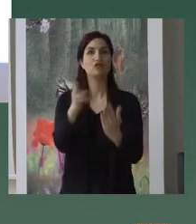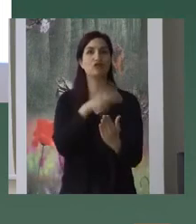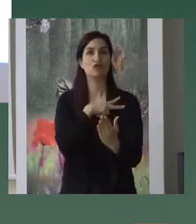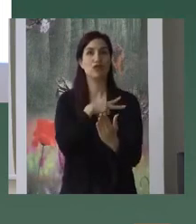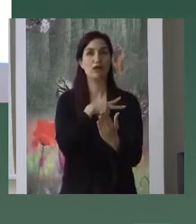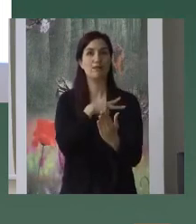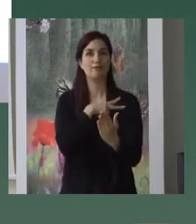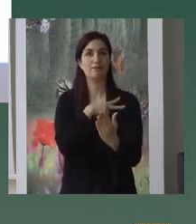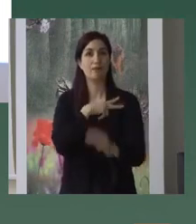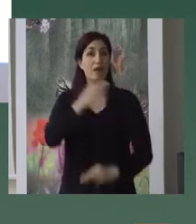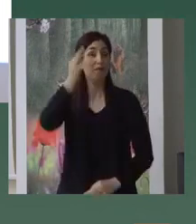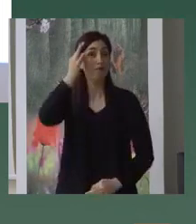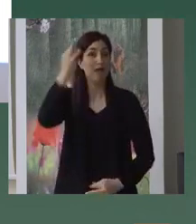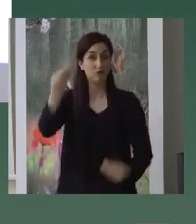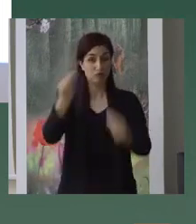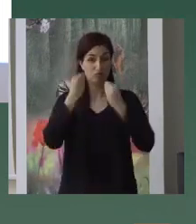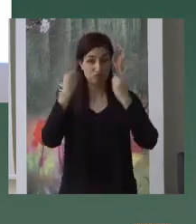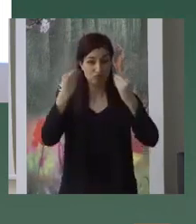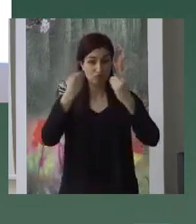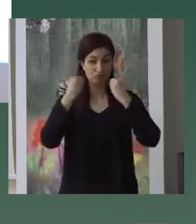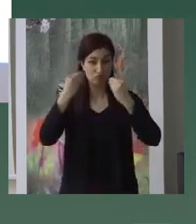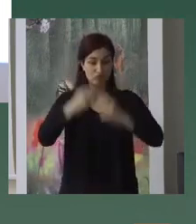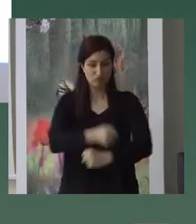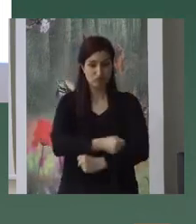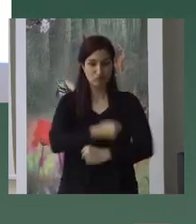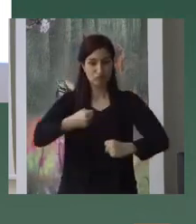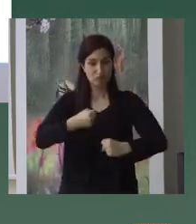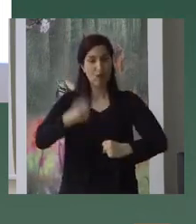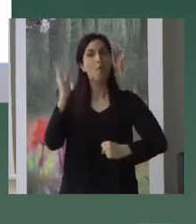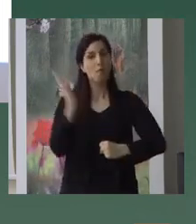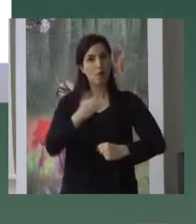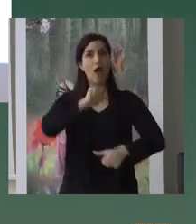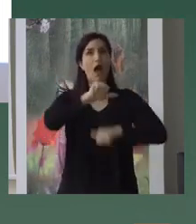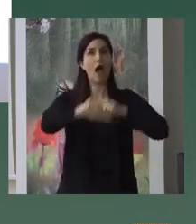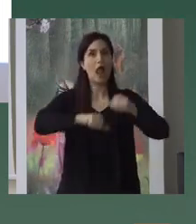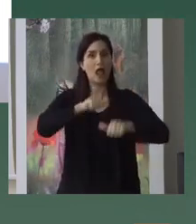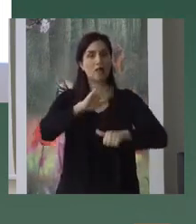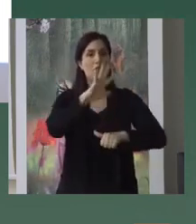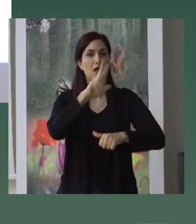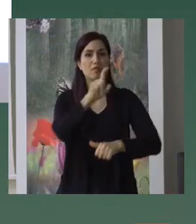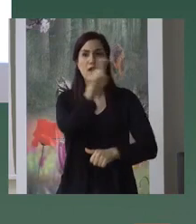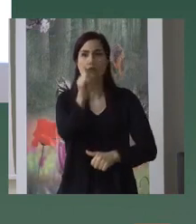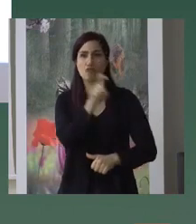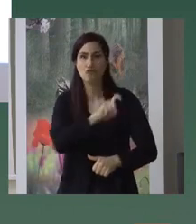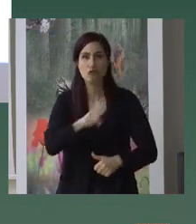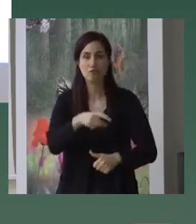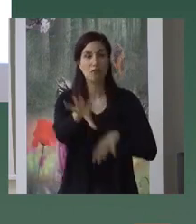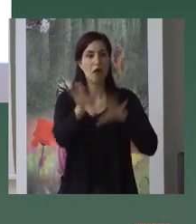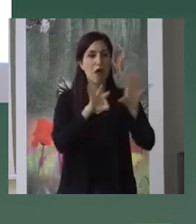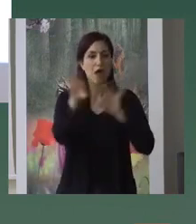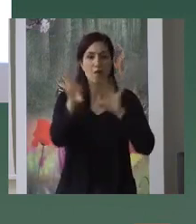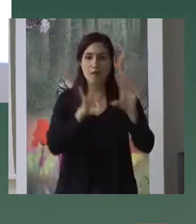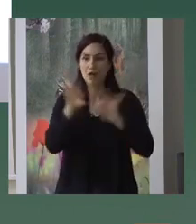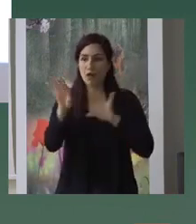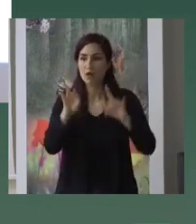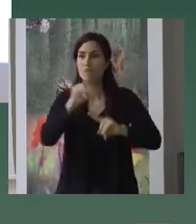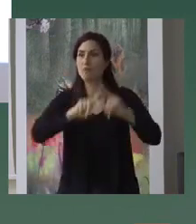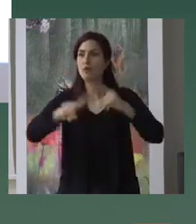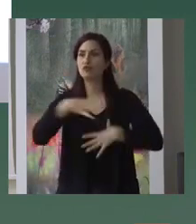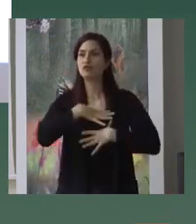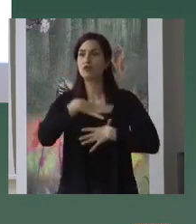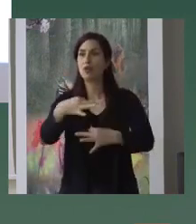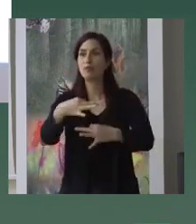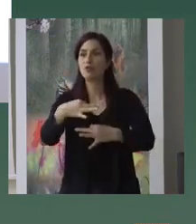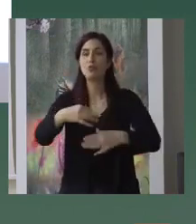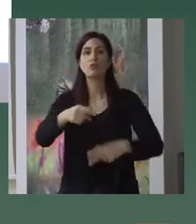μπορεί να κάνει τις αλλαγές που χρειάζεται στην προσωπική του ζωή, μπορεί να επιλέξει τις πολιτικές ηγεσίες που θα προωθήσουν αυτούς τους